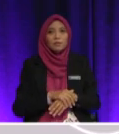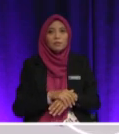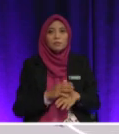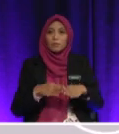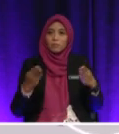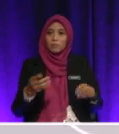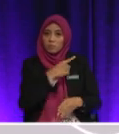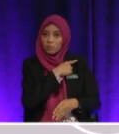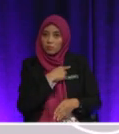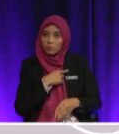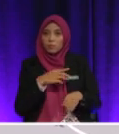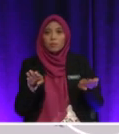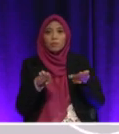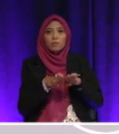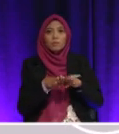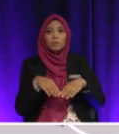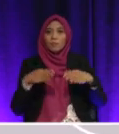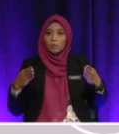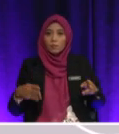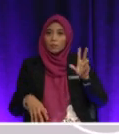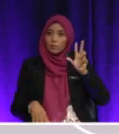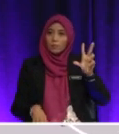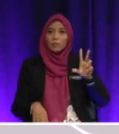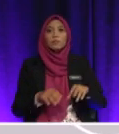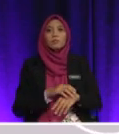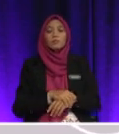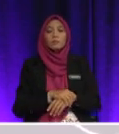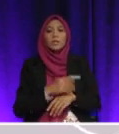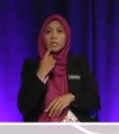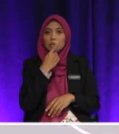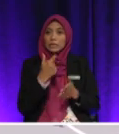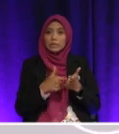diajak sebagai bahasa ketiga oke Ada siapa lagi